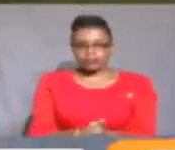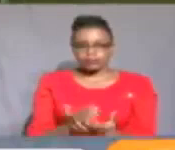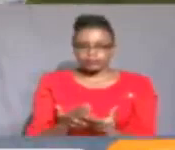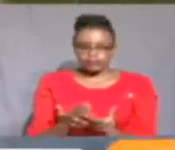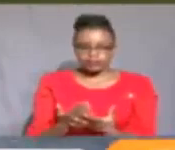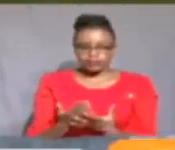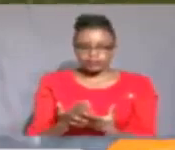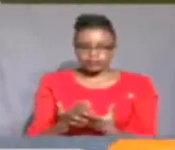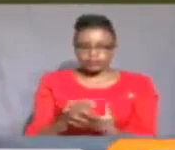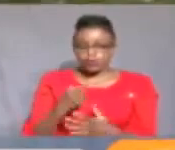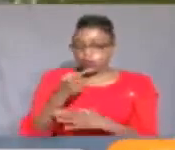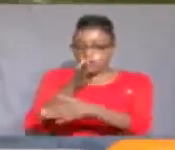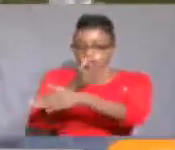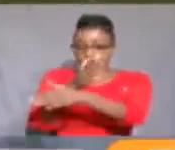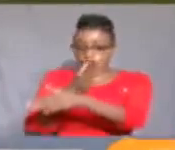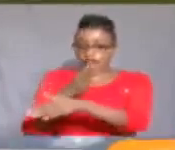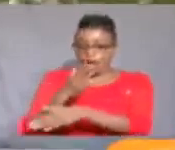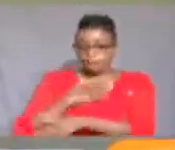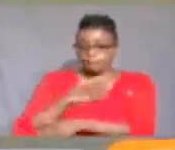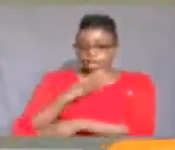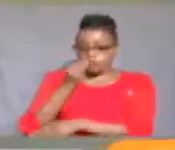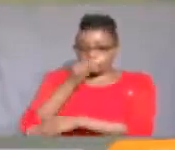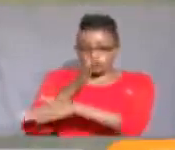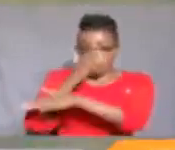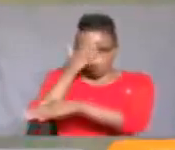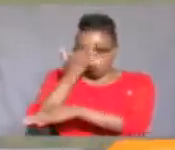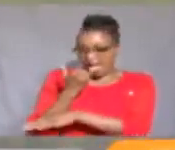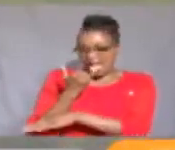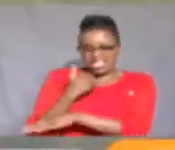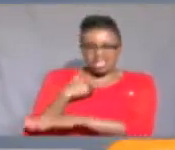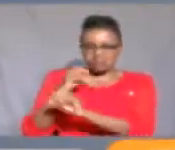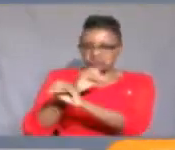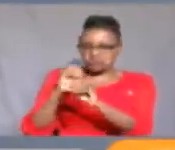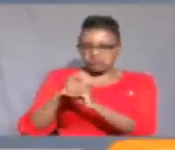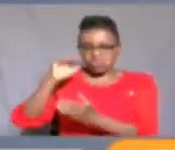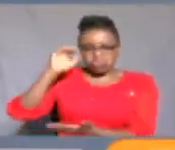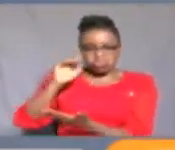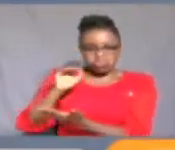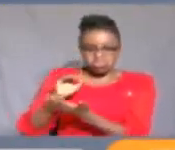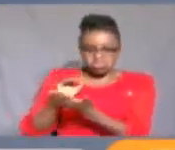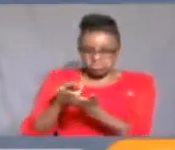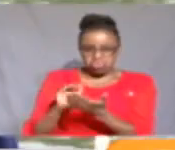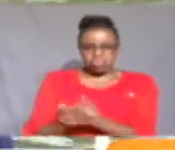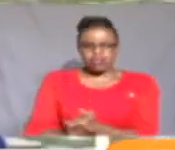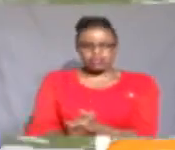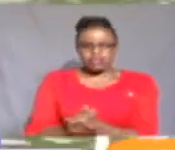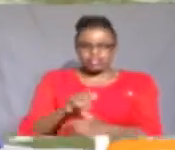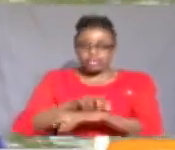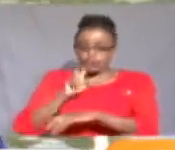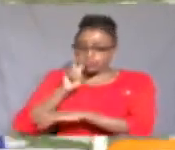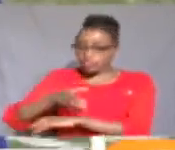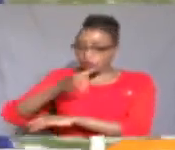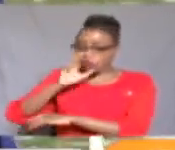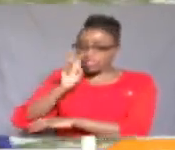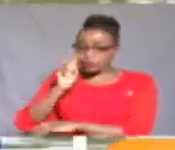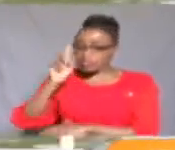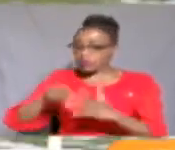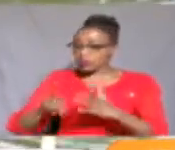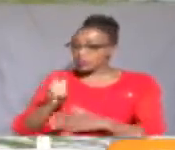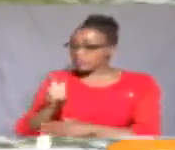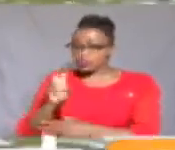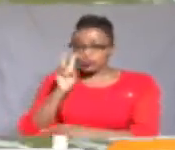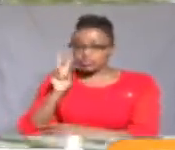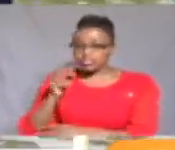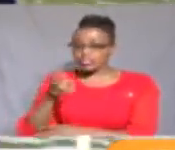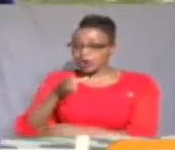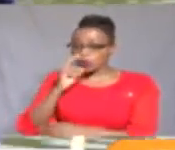Chakula changu ni samaki, lakini imekosa sababu imepungua. Sabuli ya kiapu. Sasa wewe ukiangalia maji unaona nini? Ukiangalia kwa